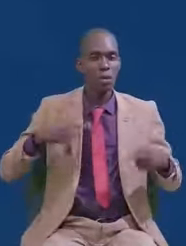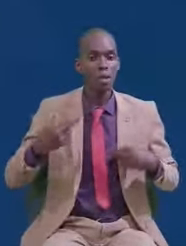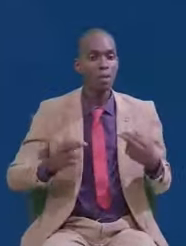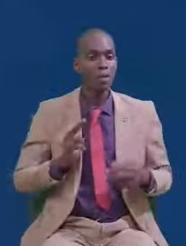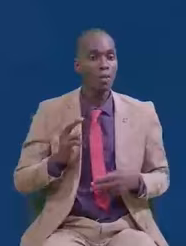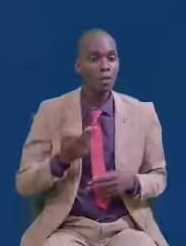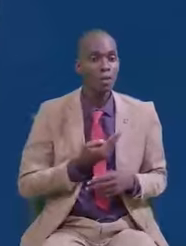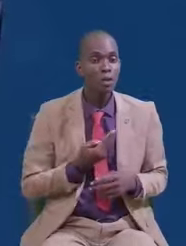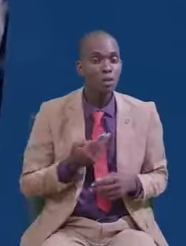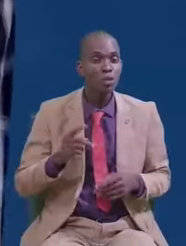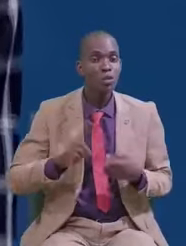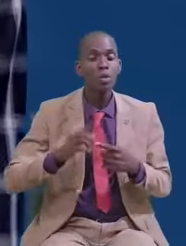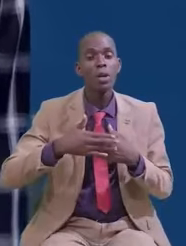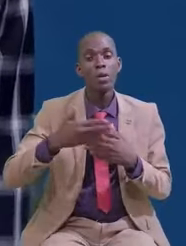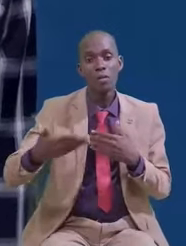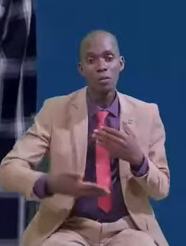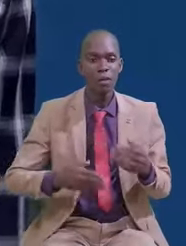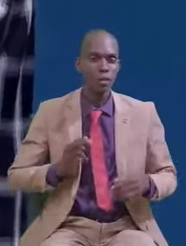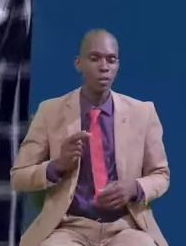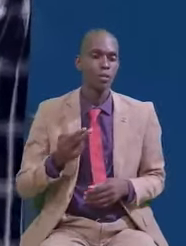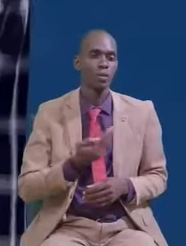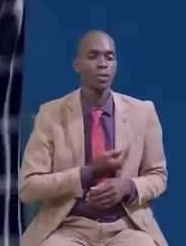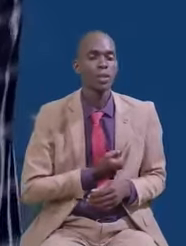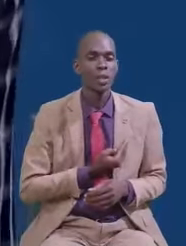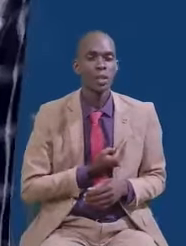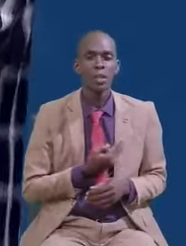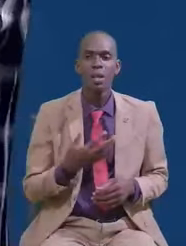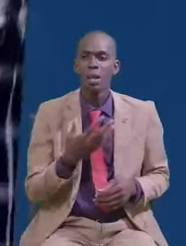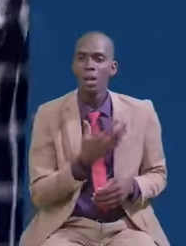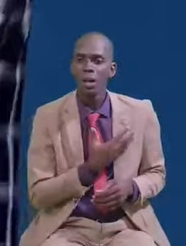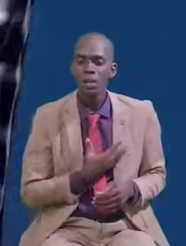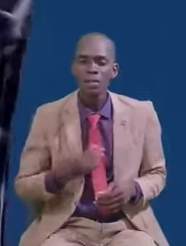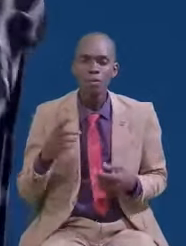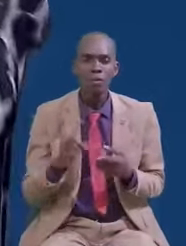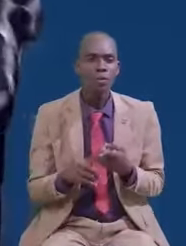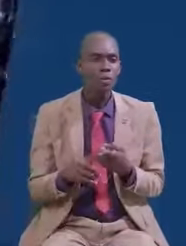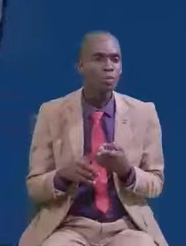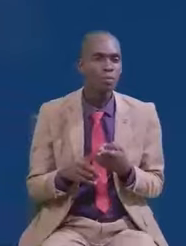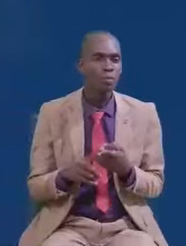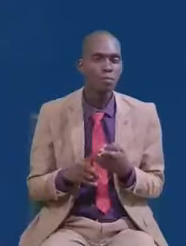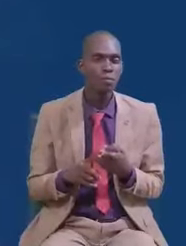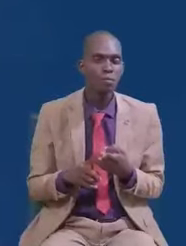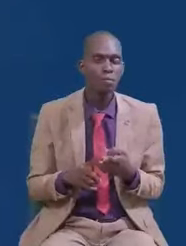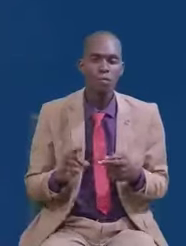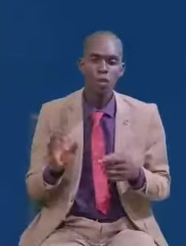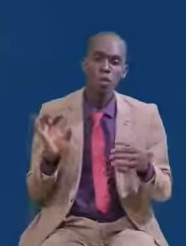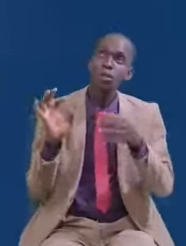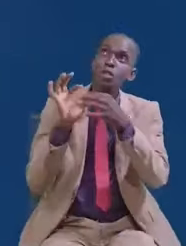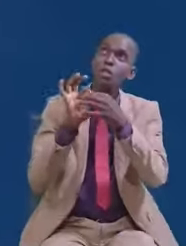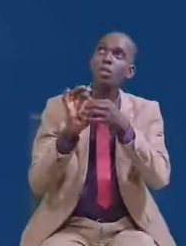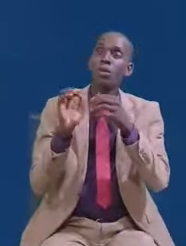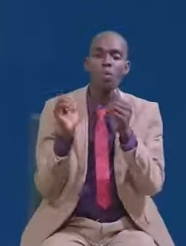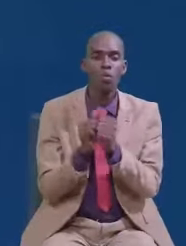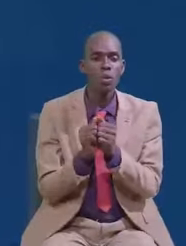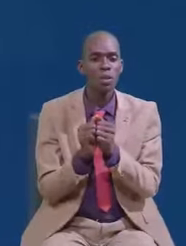genre humain. Nous sommes vivants à Dieu maintenant. Nous sommes ramenés à Dieu. Nous sommes unis à la vie